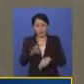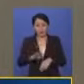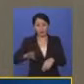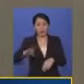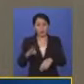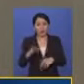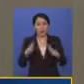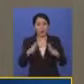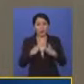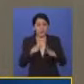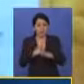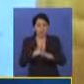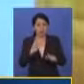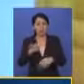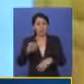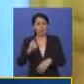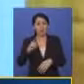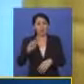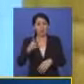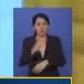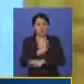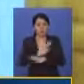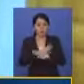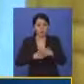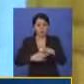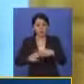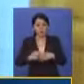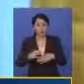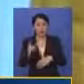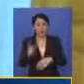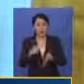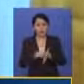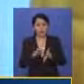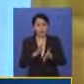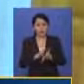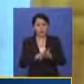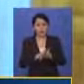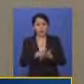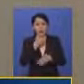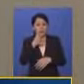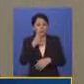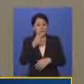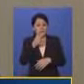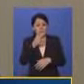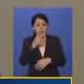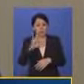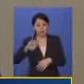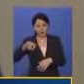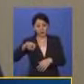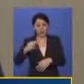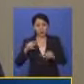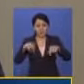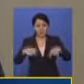айтуынша, баспанаға кезекте бірінші және екінші топтағы мүгедектер ғана тұра алады. Қарияны жылыту маусымы аяқталғанша дейін әлеуметтік